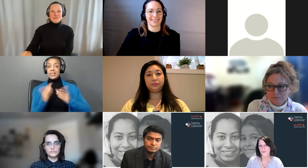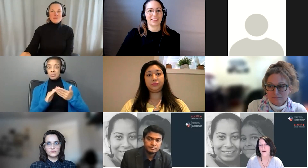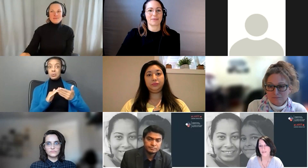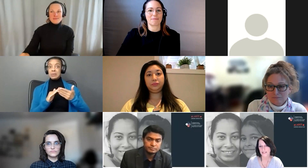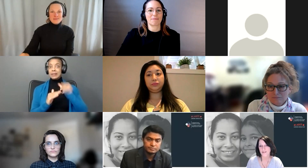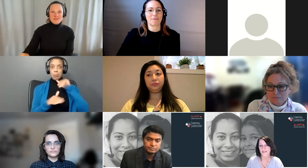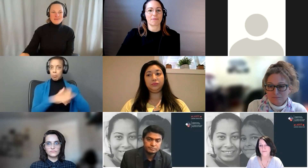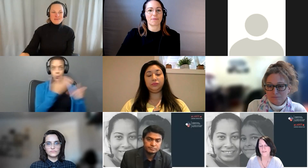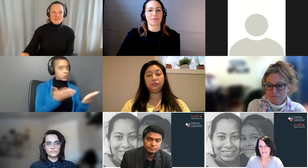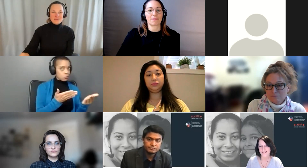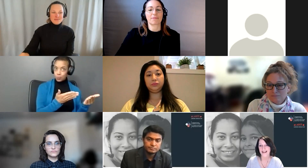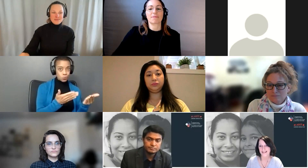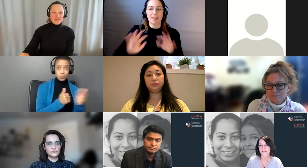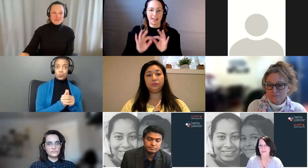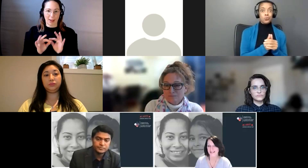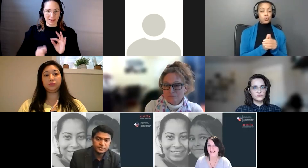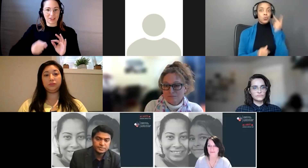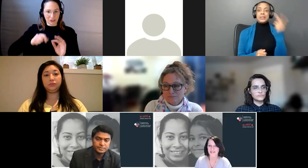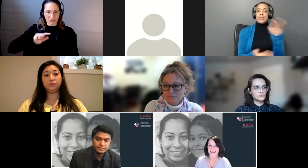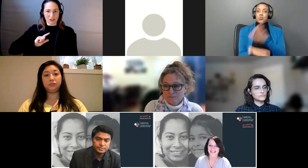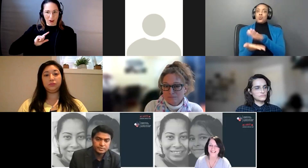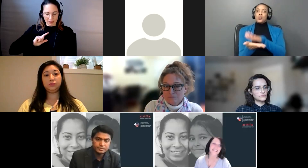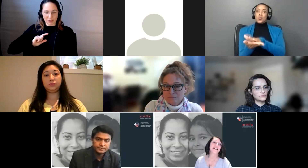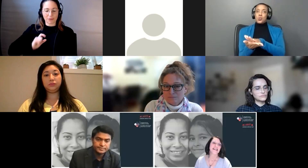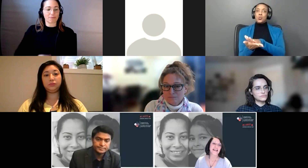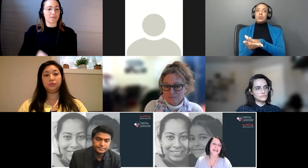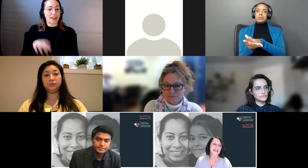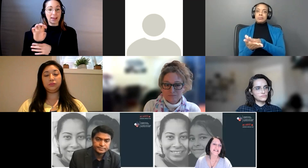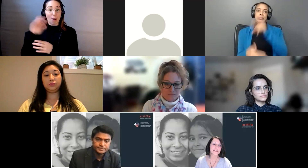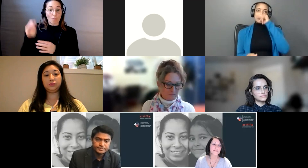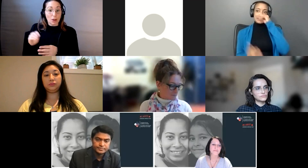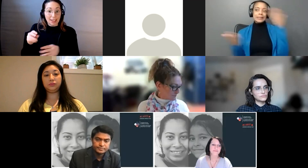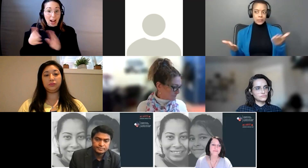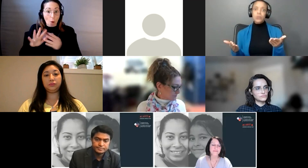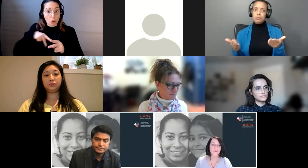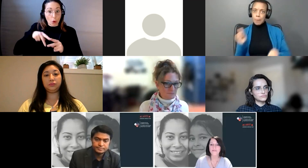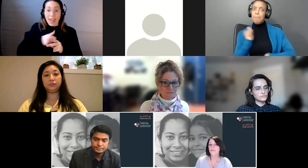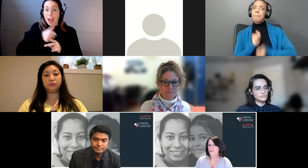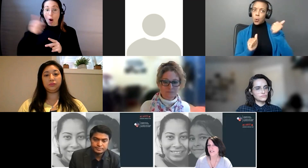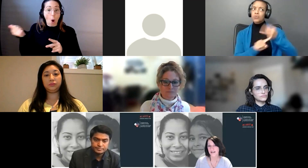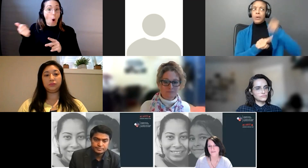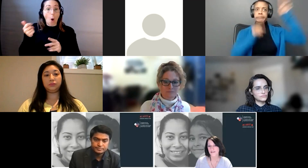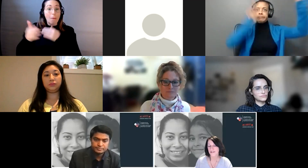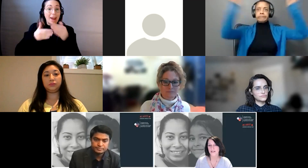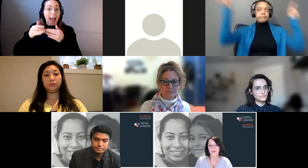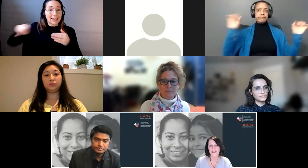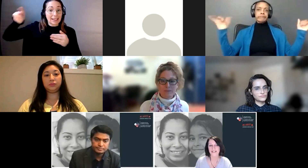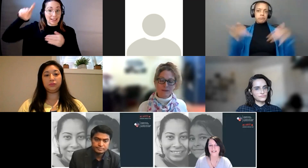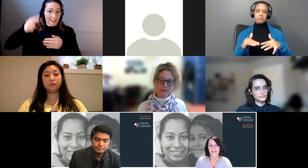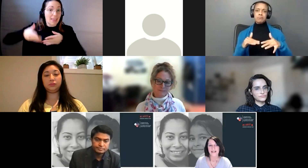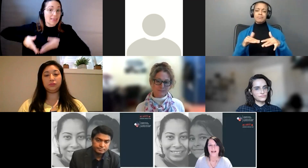40% de notre communauté sont nés ailleurs qu'au Canada. Et nous avons